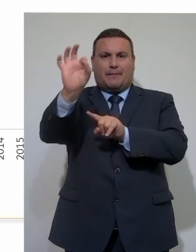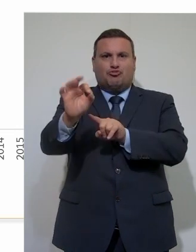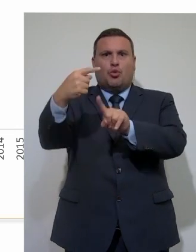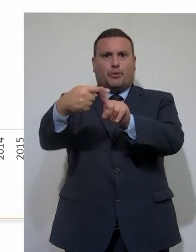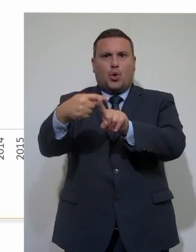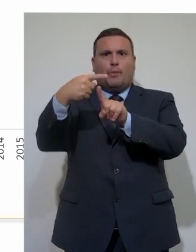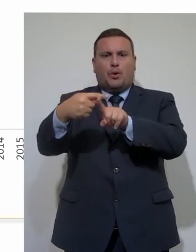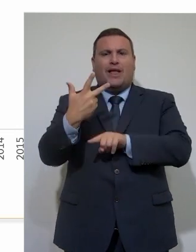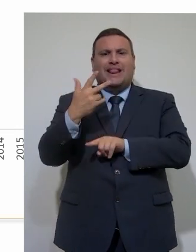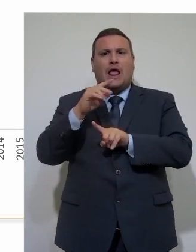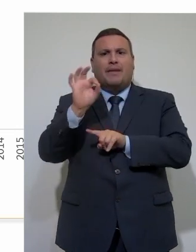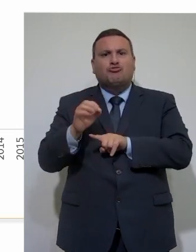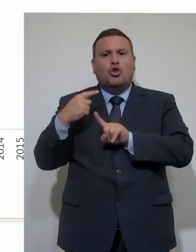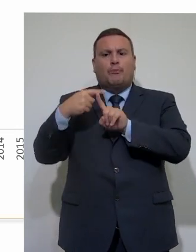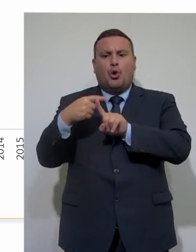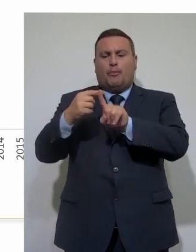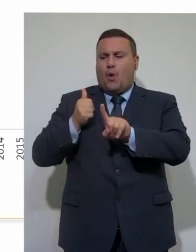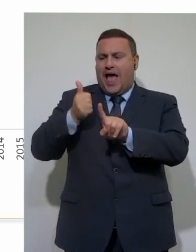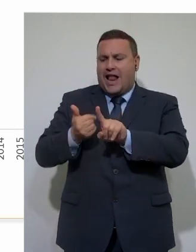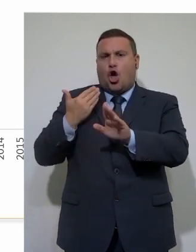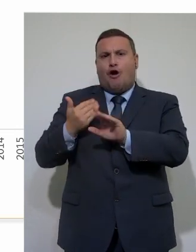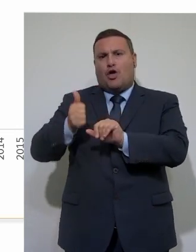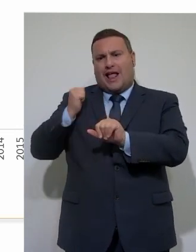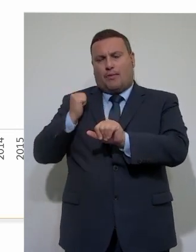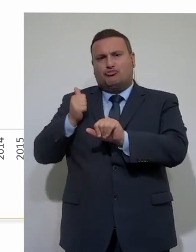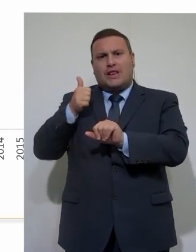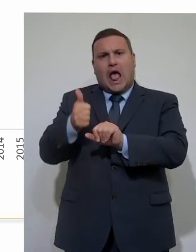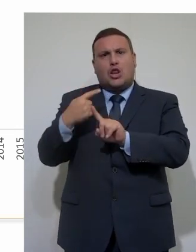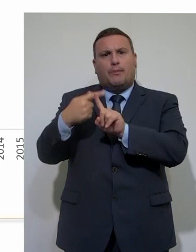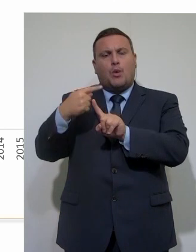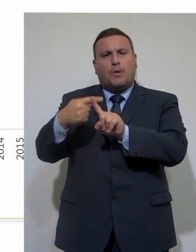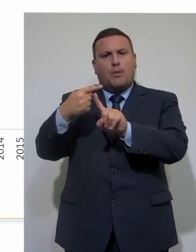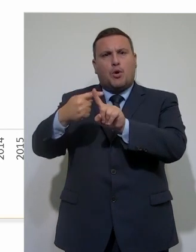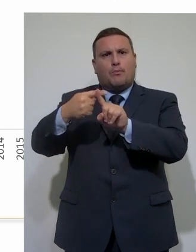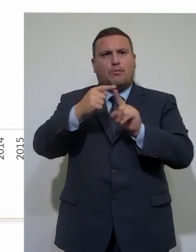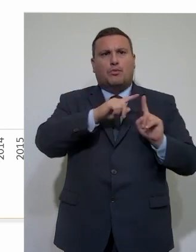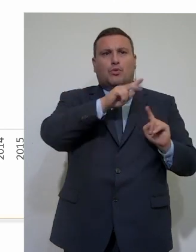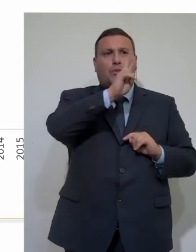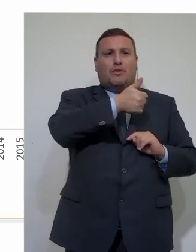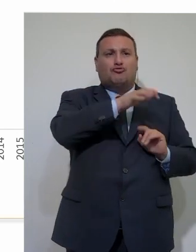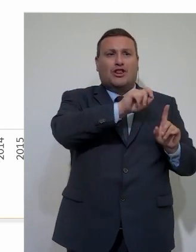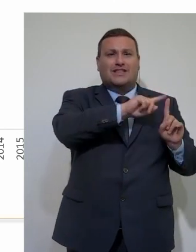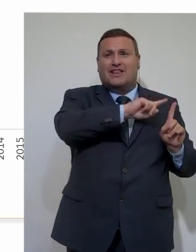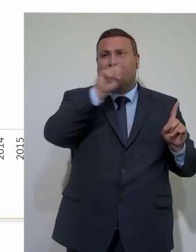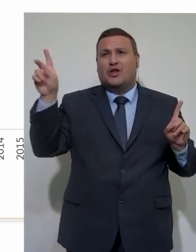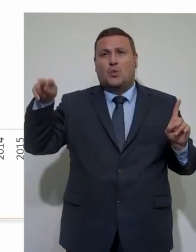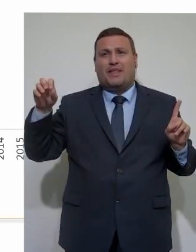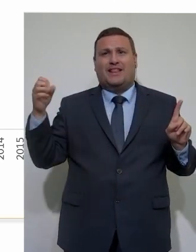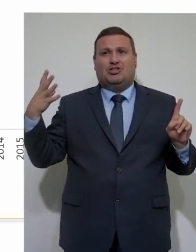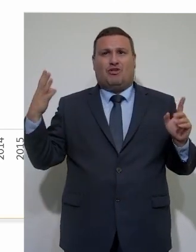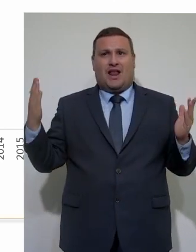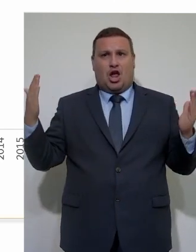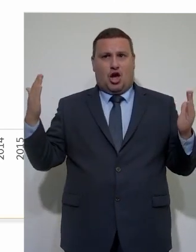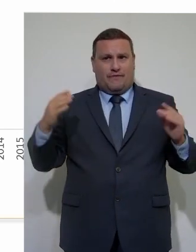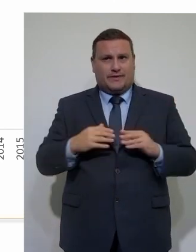sono dati Istat, arrivano al 2021, questo è il tasso fino al 2019. Un segmento